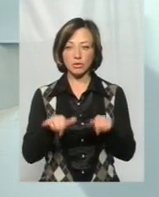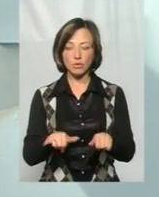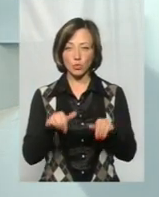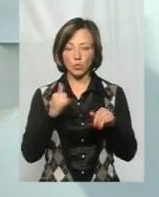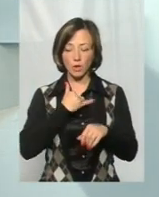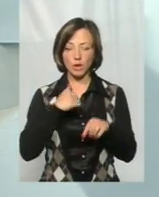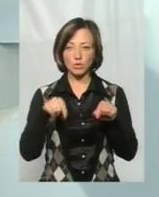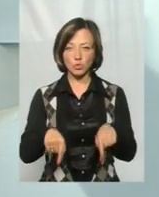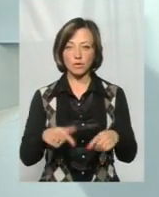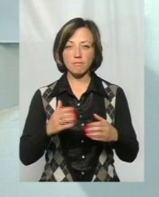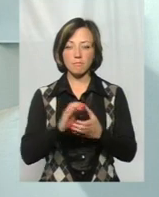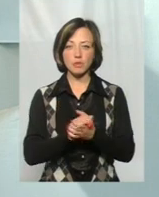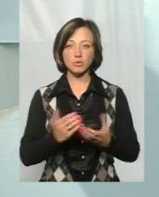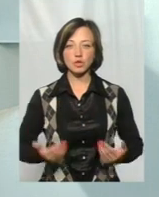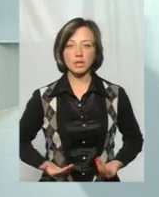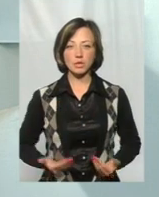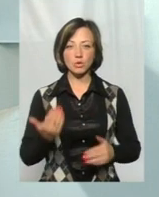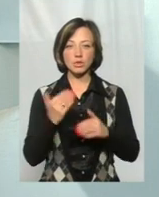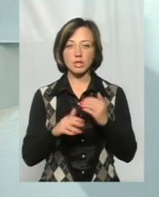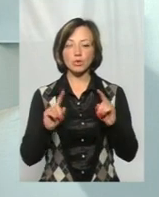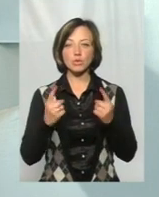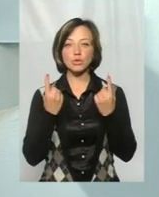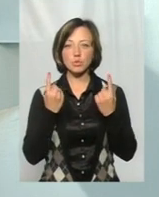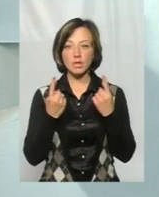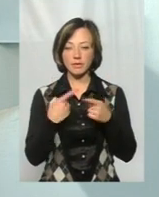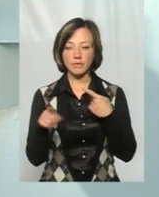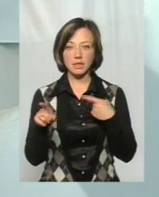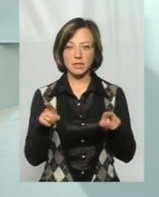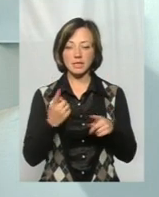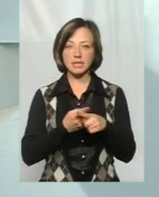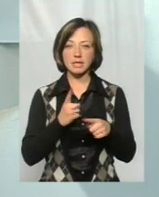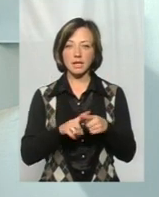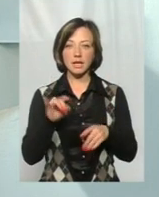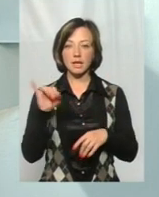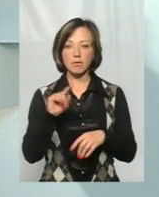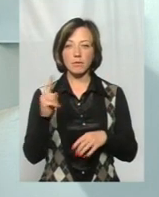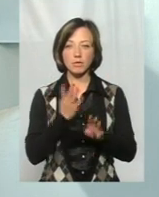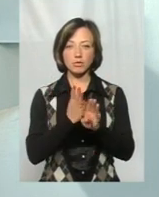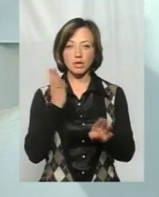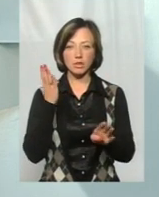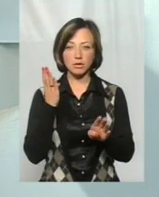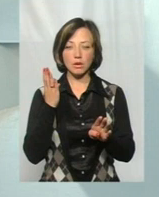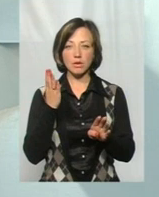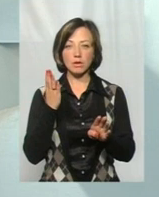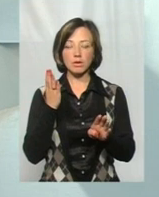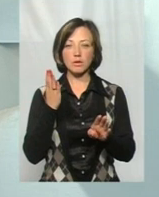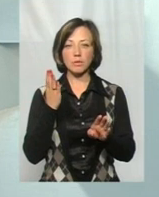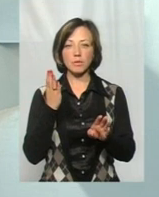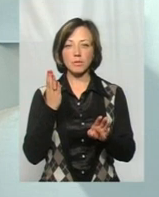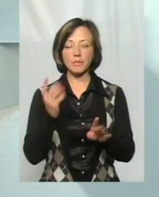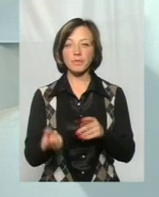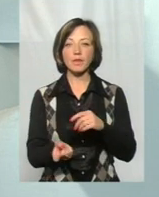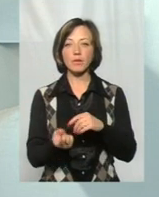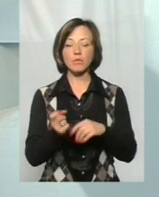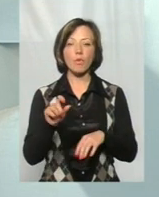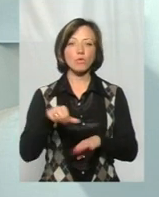тут, вже в мирному житті, він дуже суттєво відрізнявся. Це і в першу чергу стало самою такою